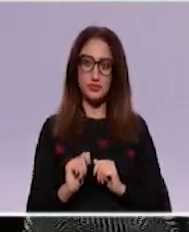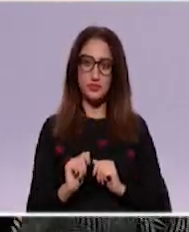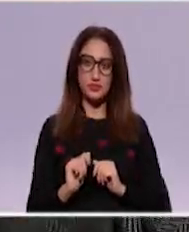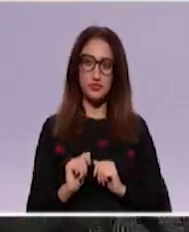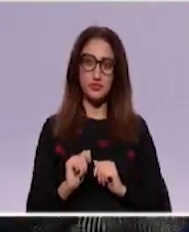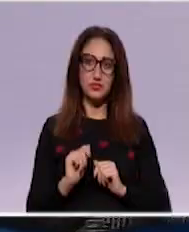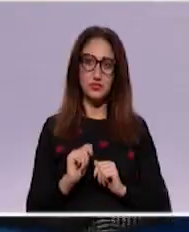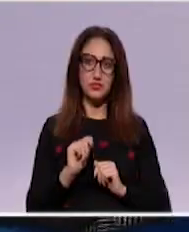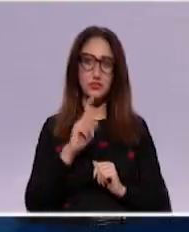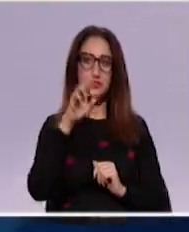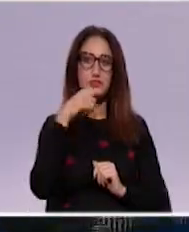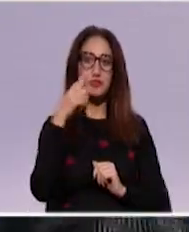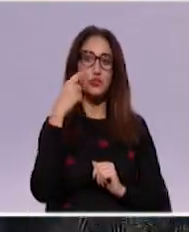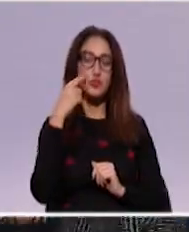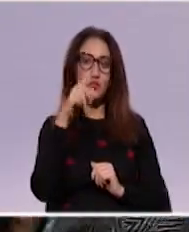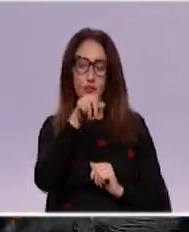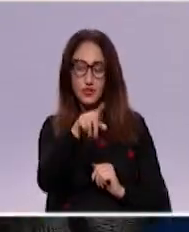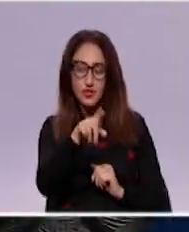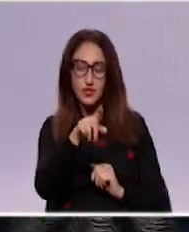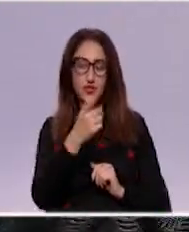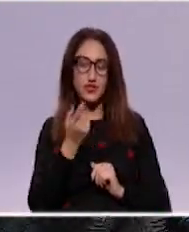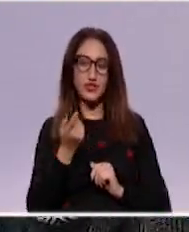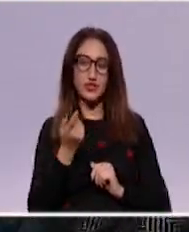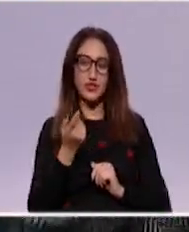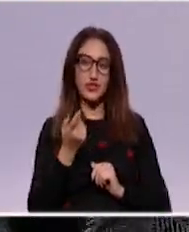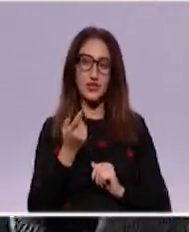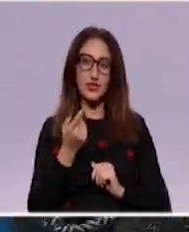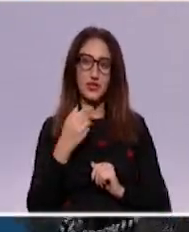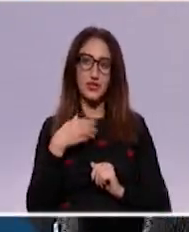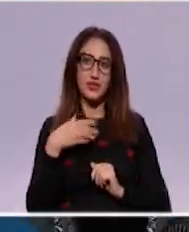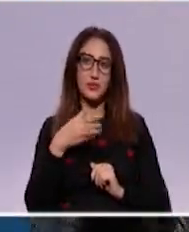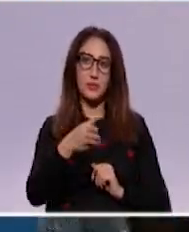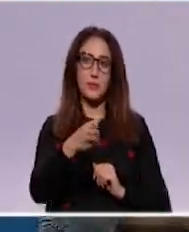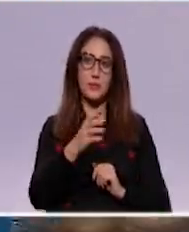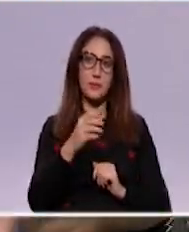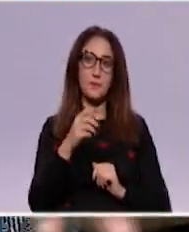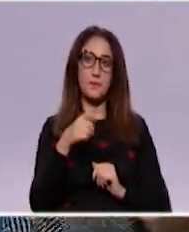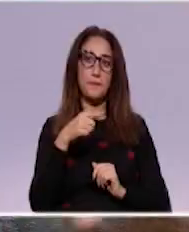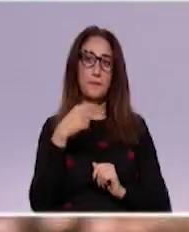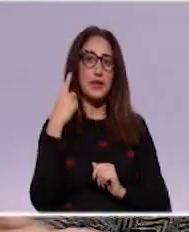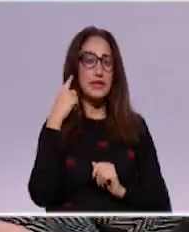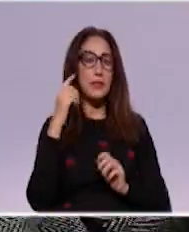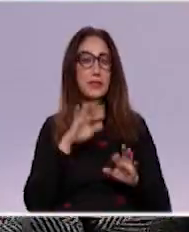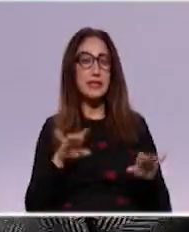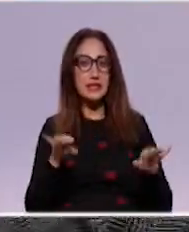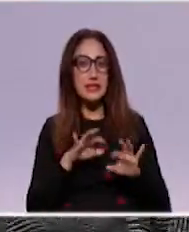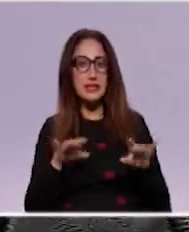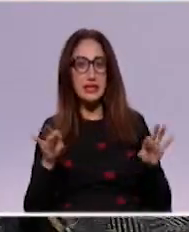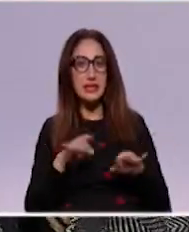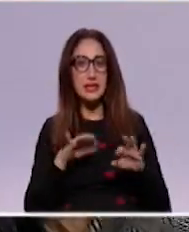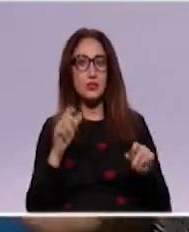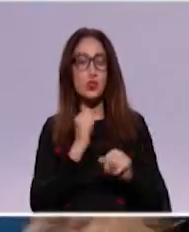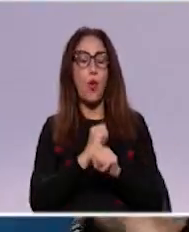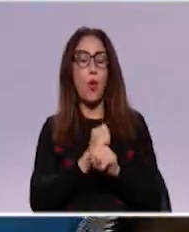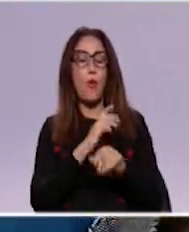رحت داخل لاني شفت في الصاله الجهاز داخل عليه، حطه في الكوبس مولع تت تت تي، وقعدت اشتغل بقى